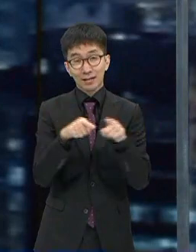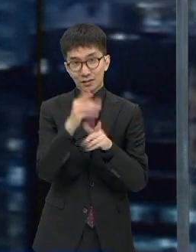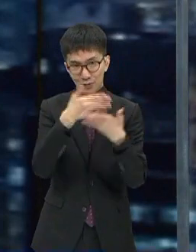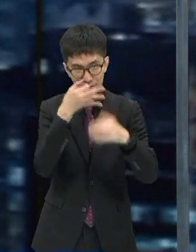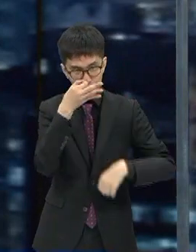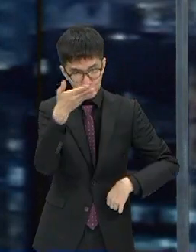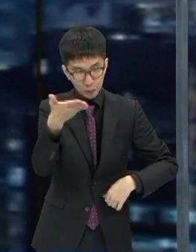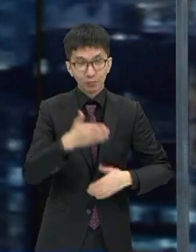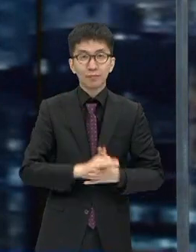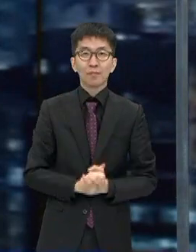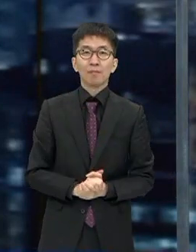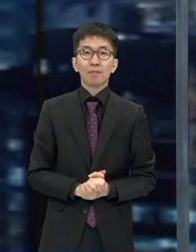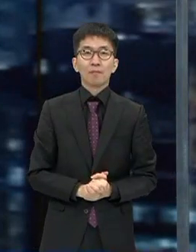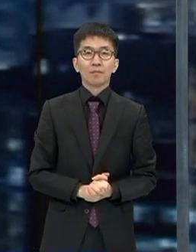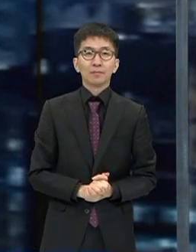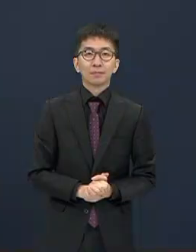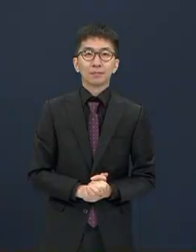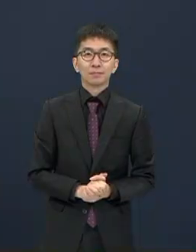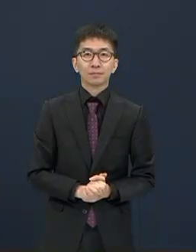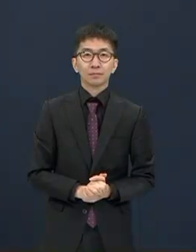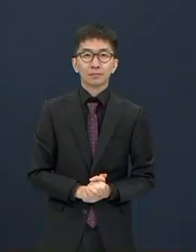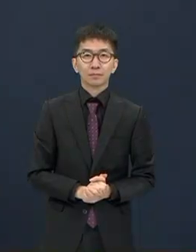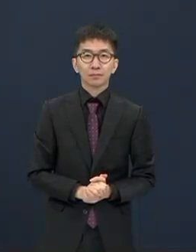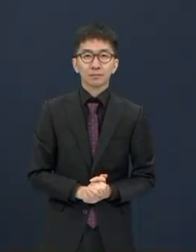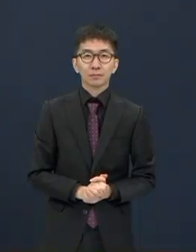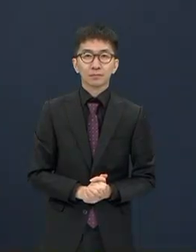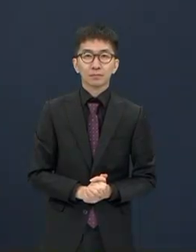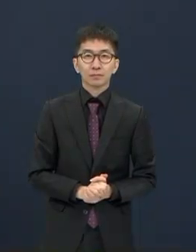영상 보시죠. 네.